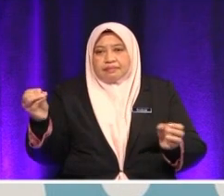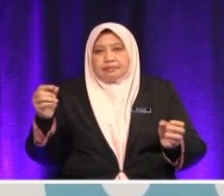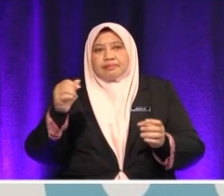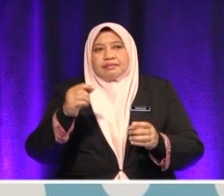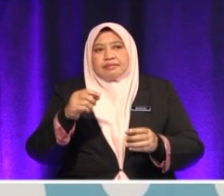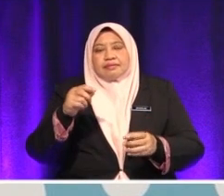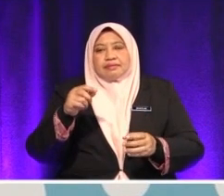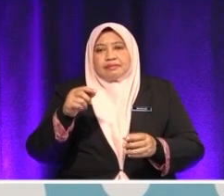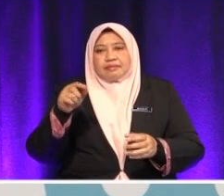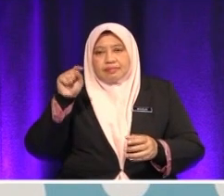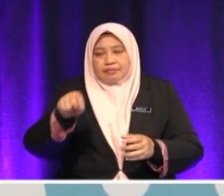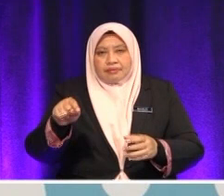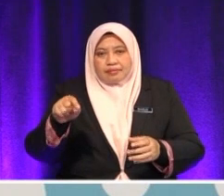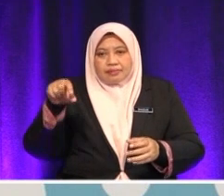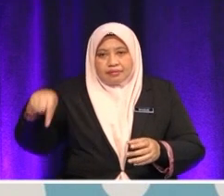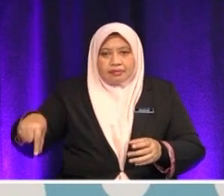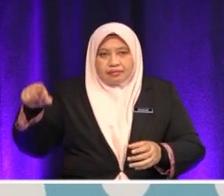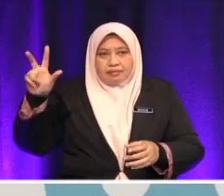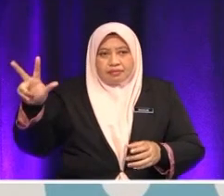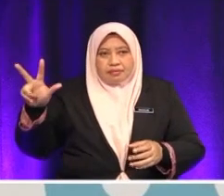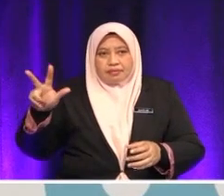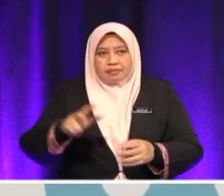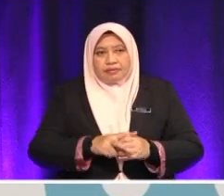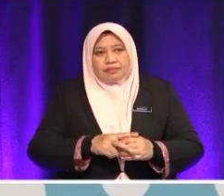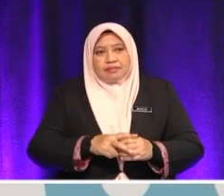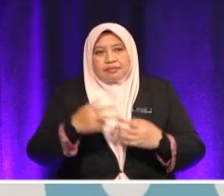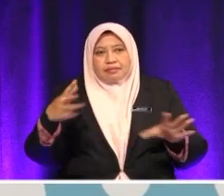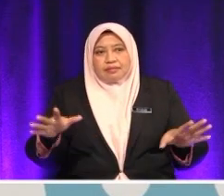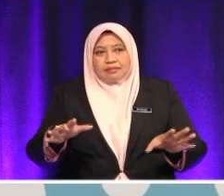kuatir ketiga Oke ini titik terakhir